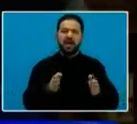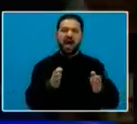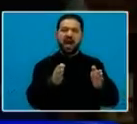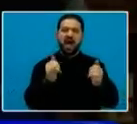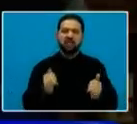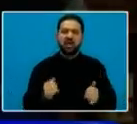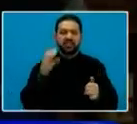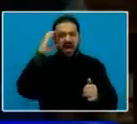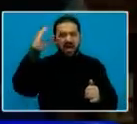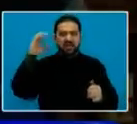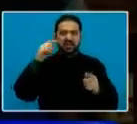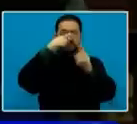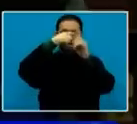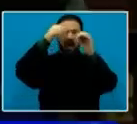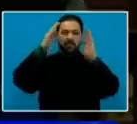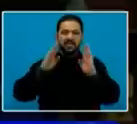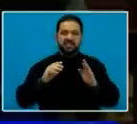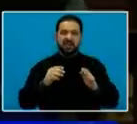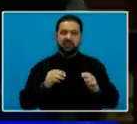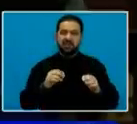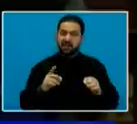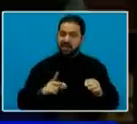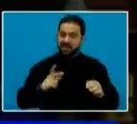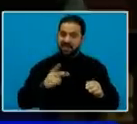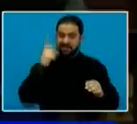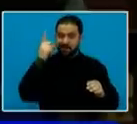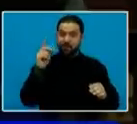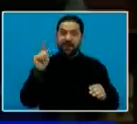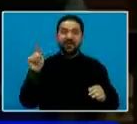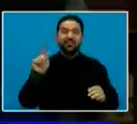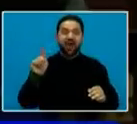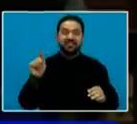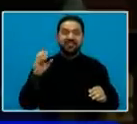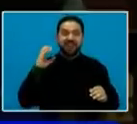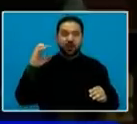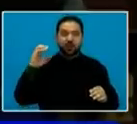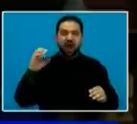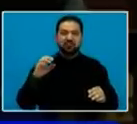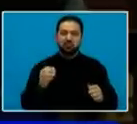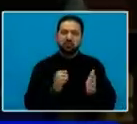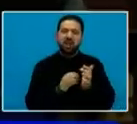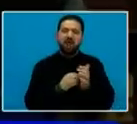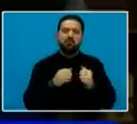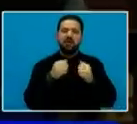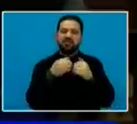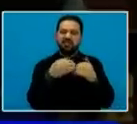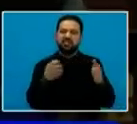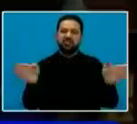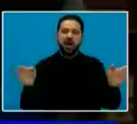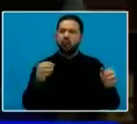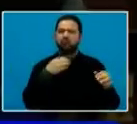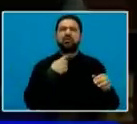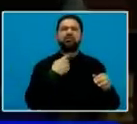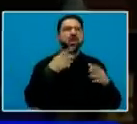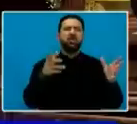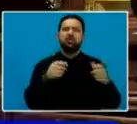calea bisericii. Și acela e un gest de curaj. Nu are nevoie nici de strigăte, nici de pancarde, nici de lozinci. Este dincolo de